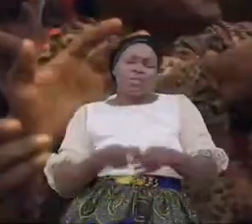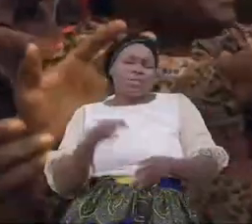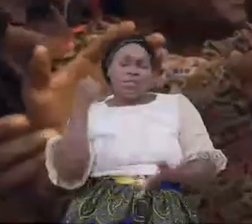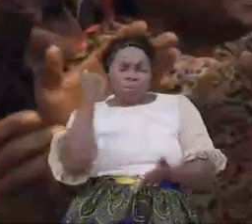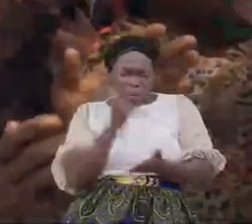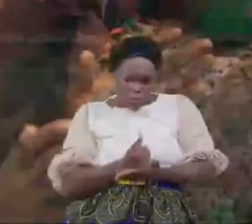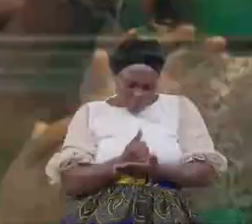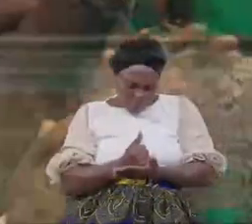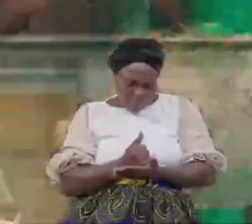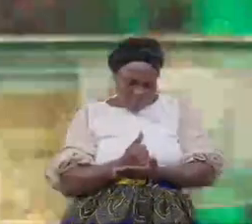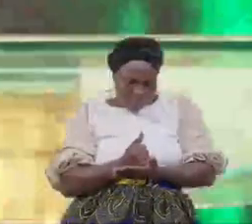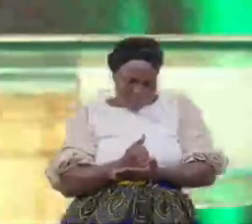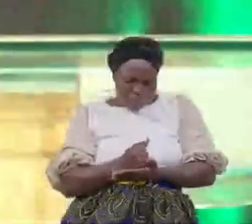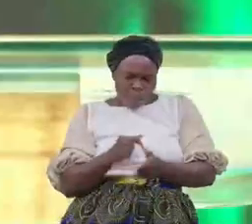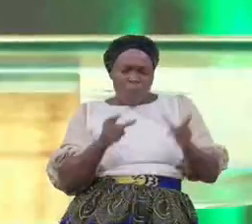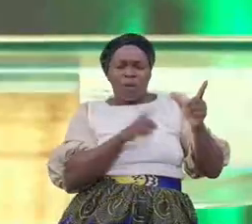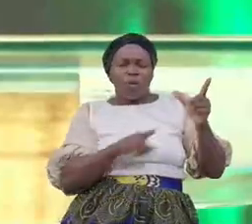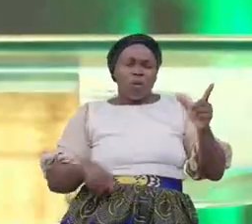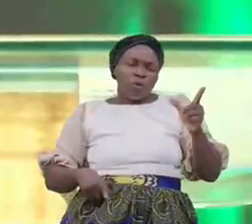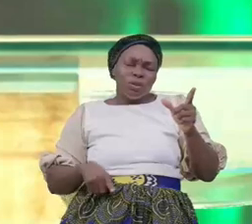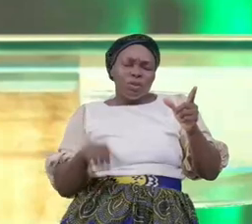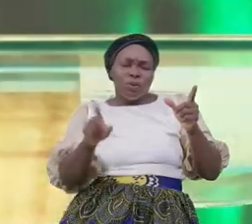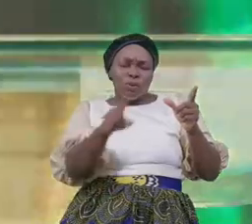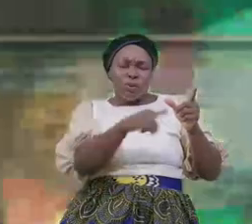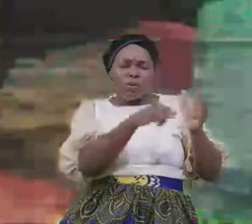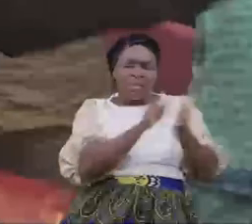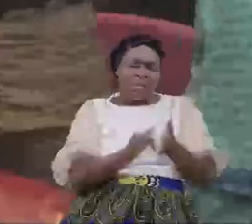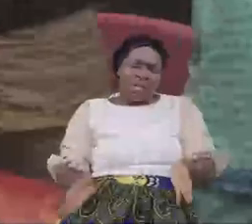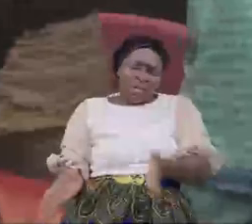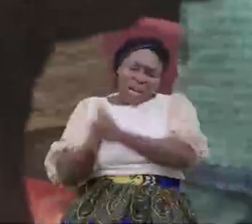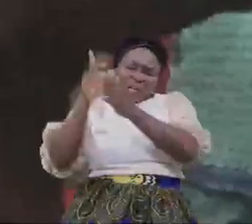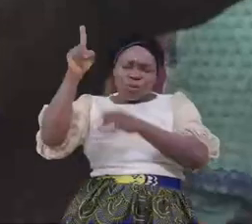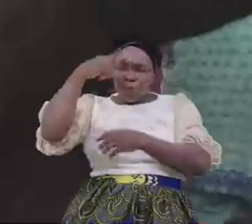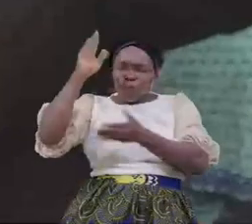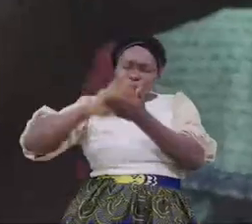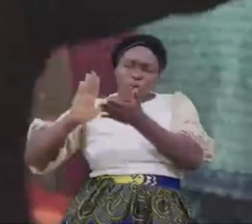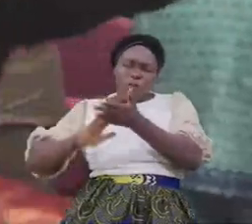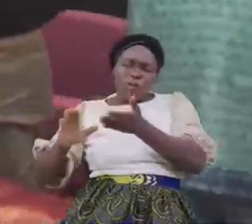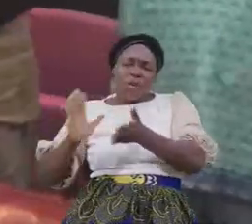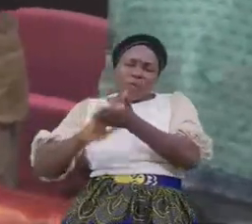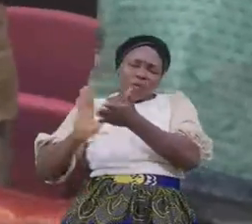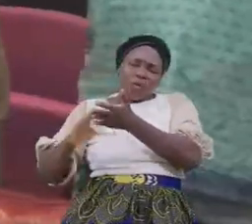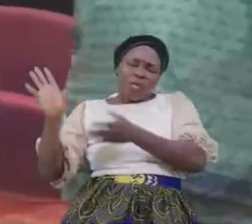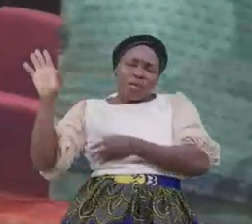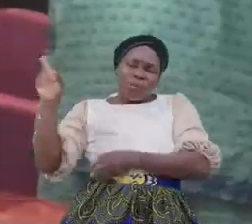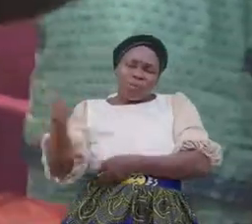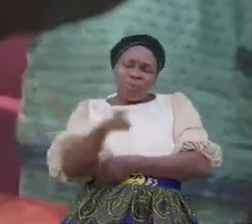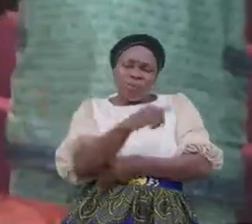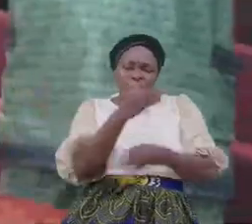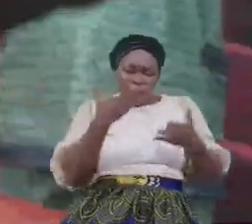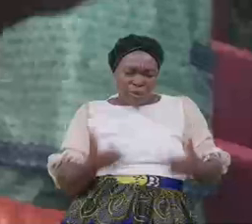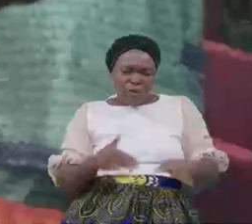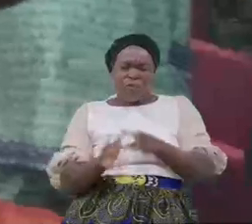Seigneur, ceux qui ont demandé le pardon, pardonne-leur maintenant. Pour le salut, sauve-les